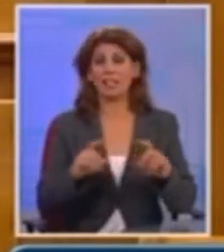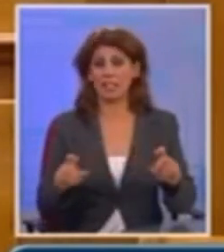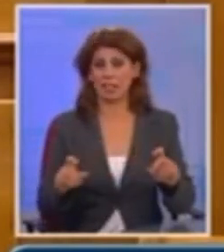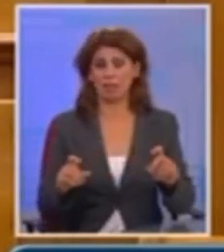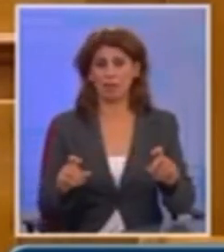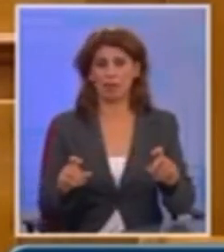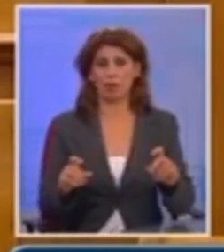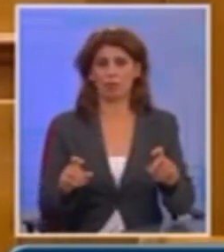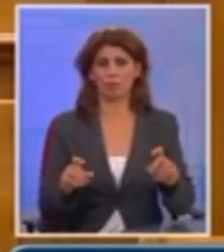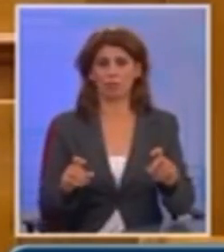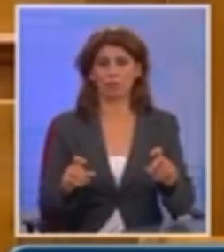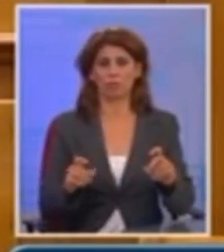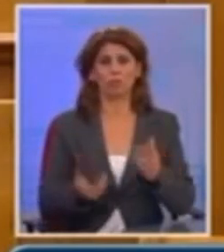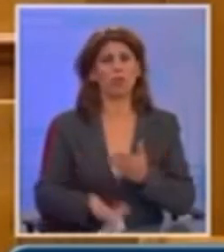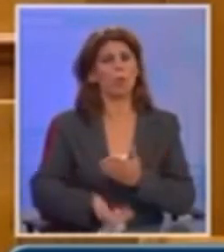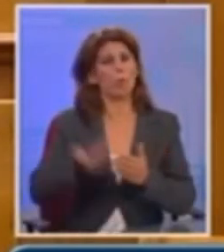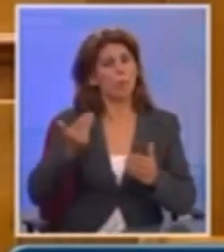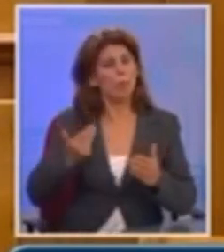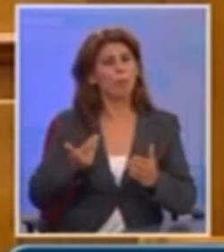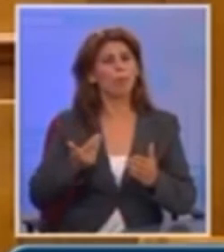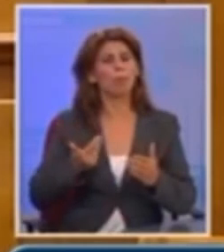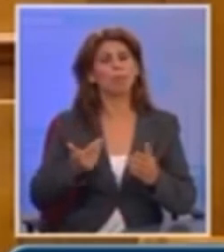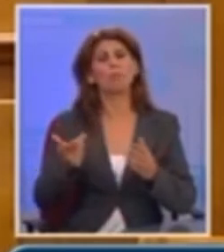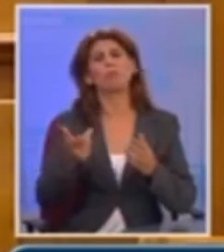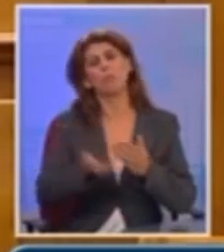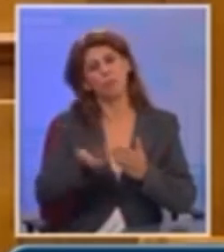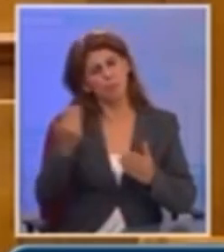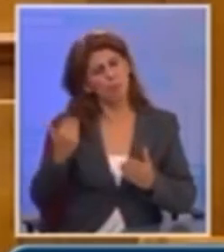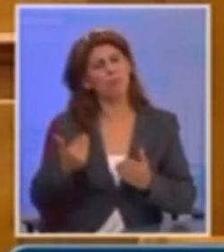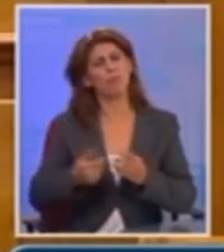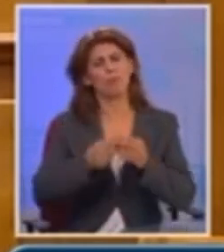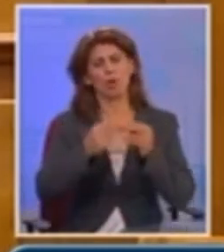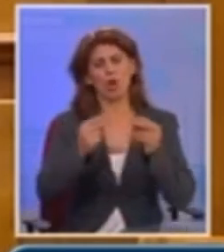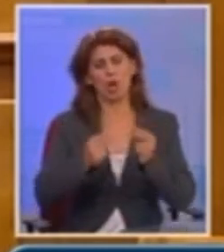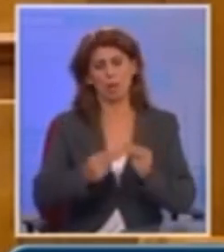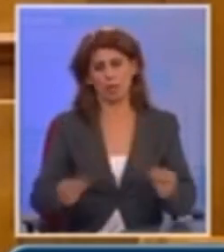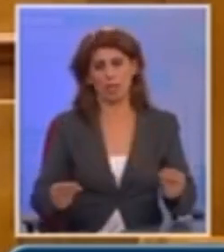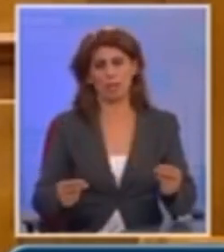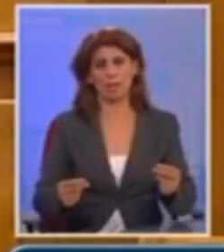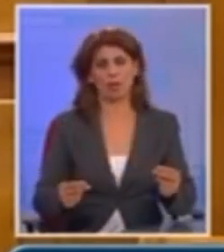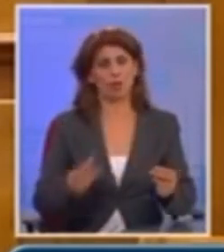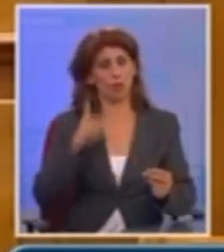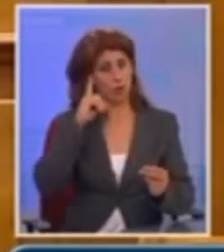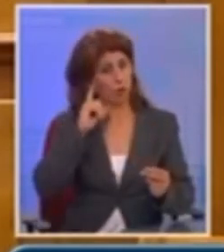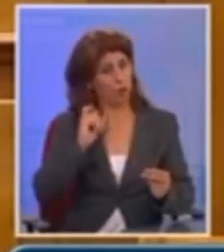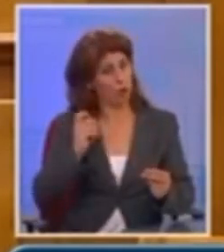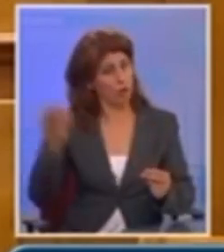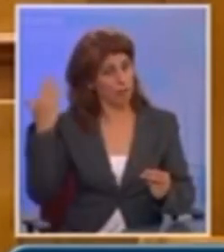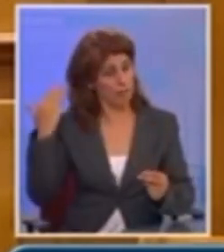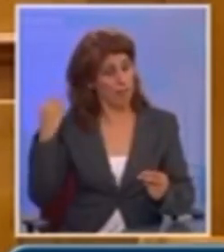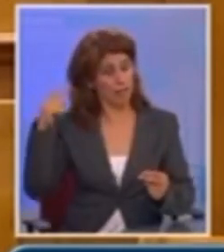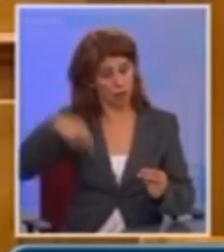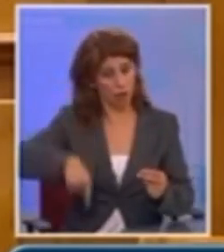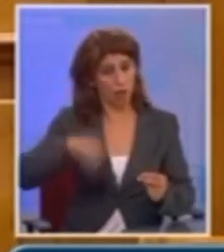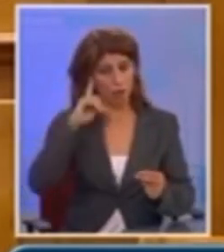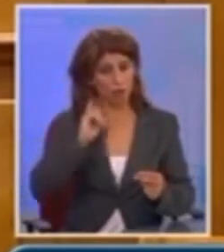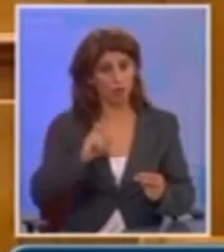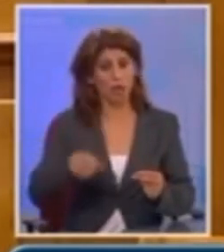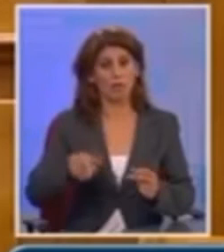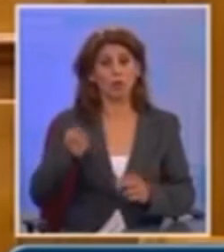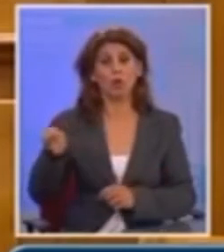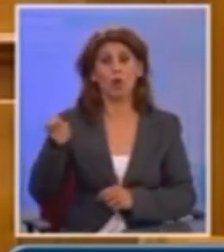αντικείμενο των προκαταρκτικών της πορισμάτων, γνωρίζουν και γνώριζαν ότι το χρέος